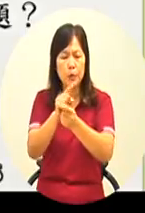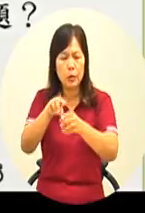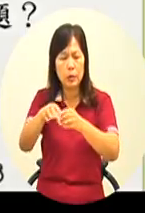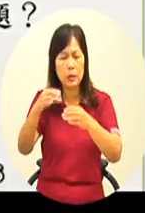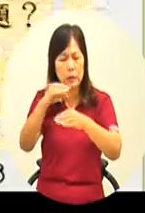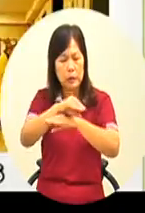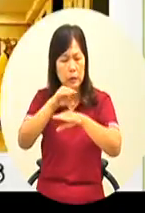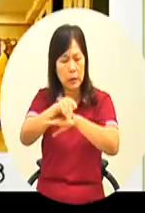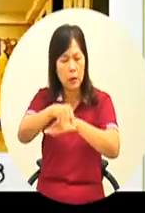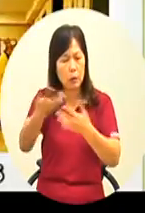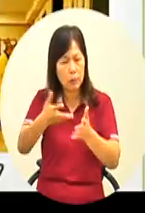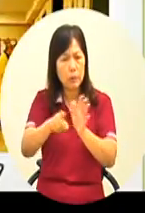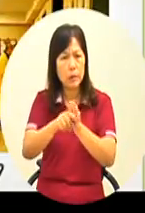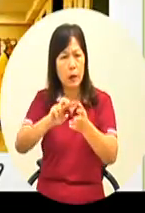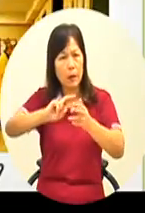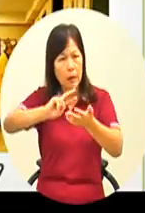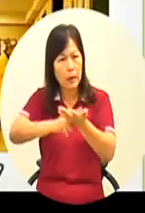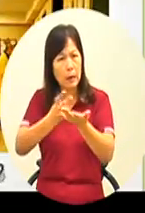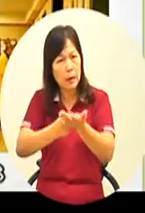题。